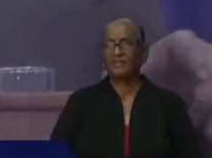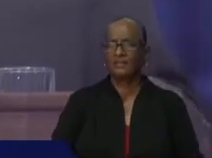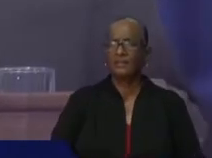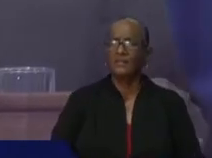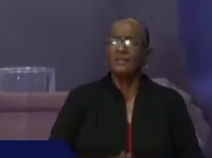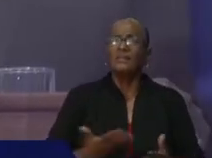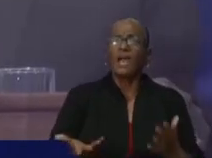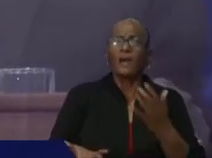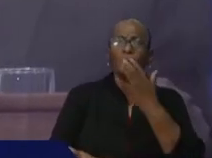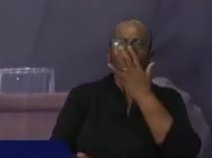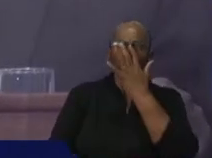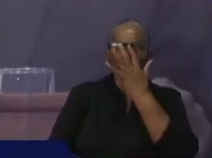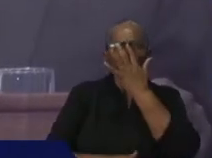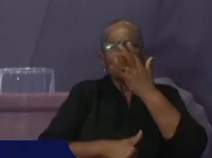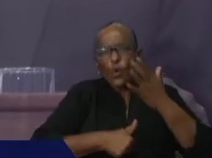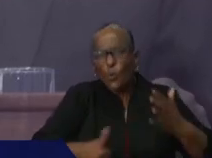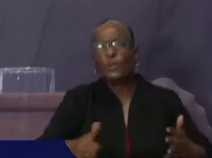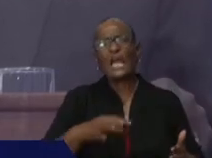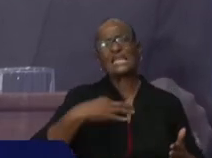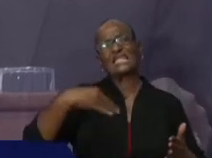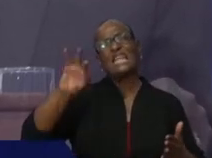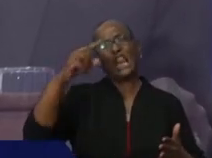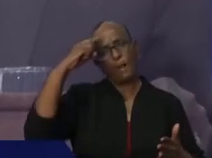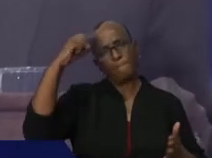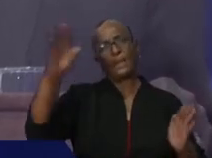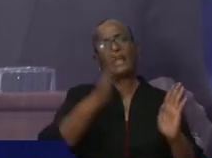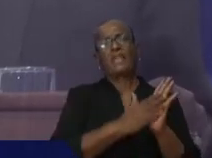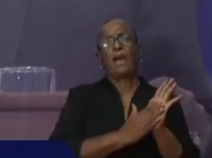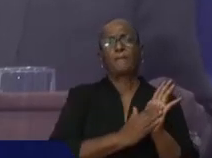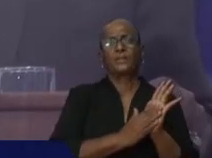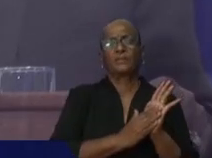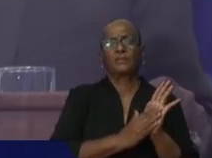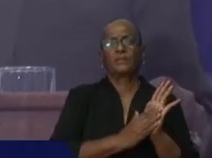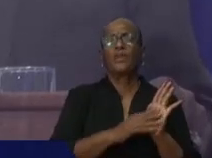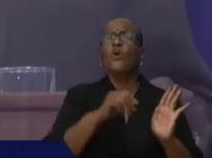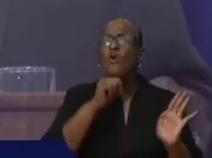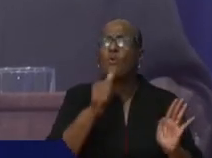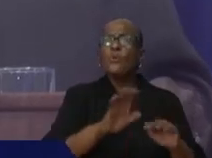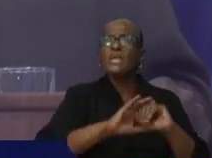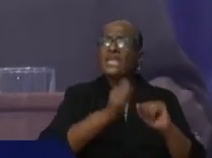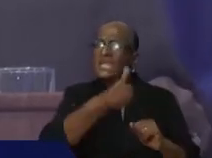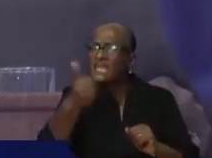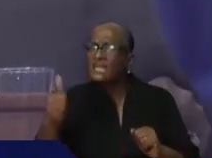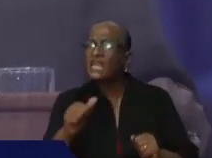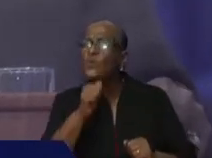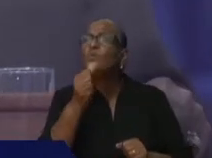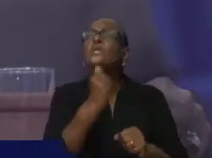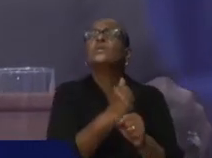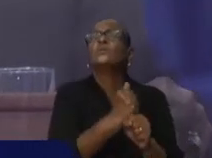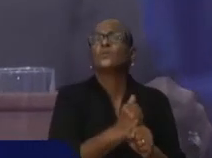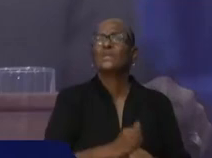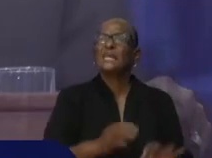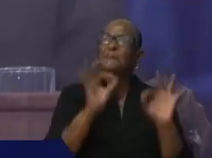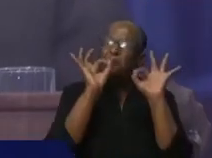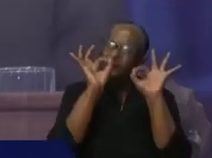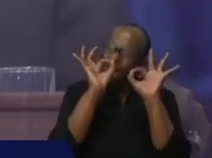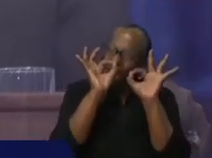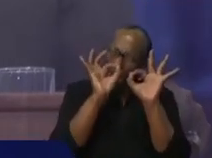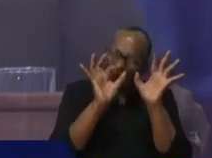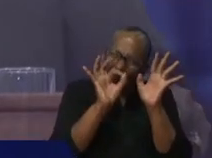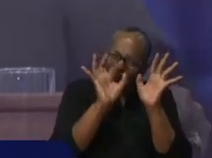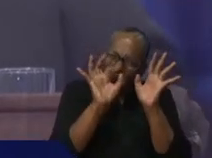goed herschikkingsplan hebben. Wie dat allemaal gaat doen. En dat is allemaal uitgewerkt, haarfijn, tot en met